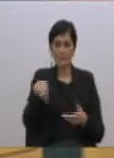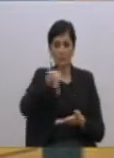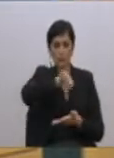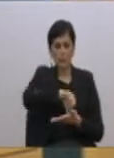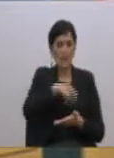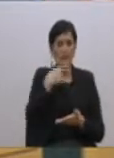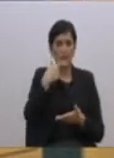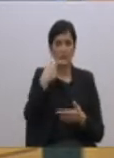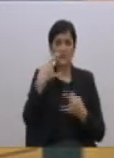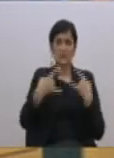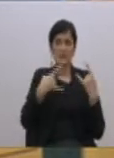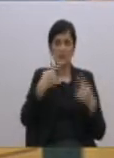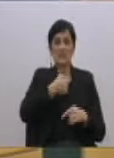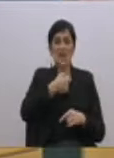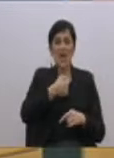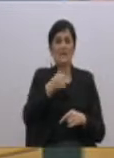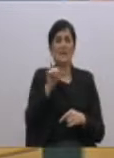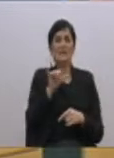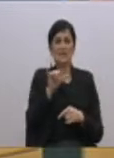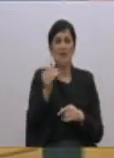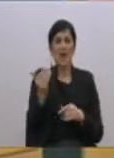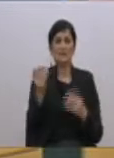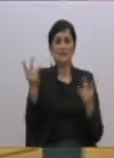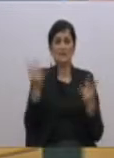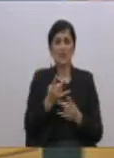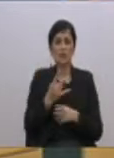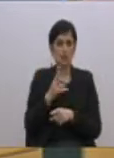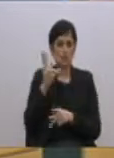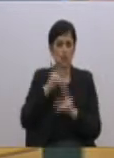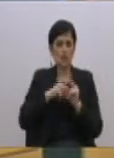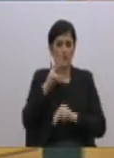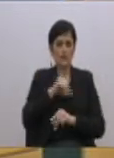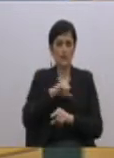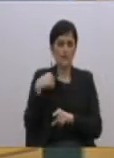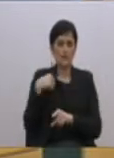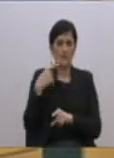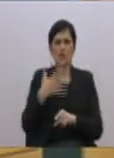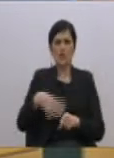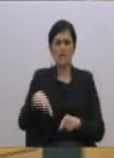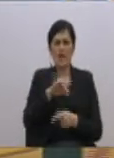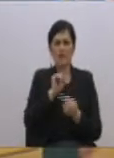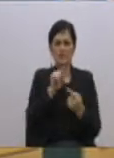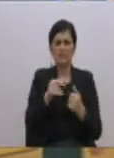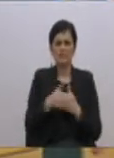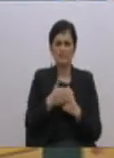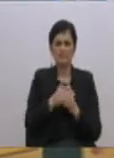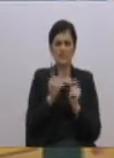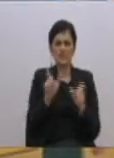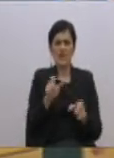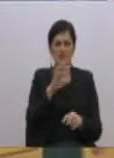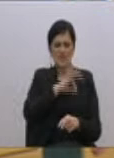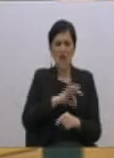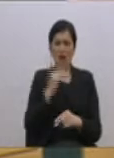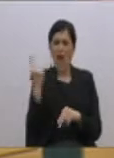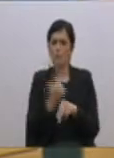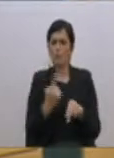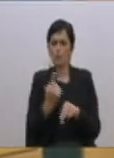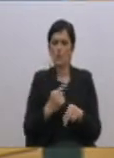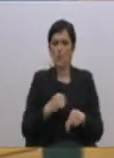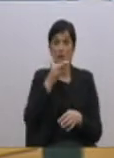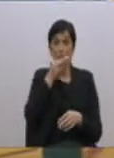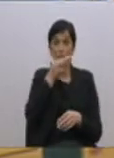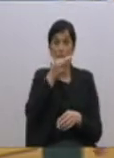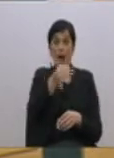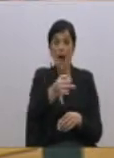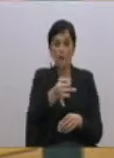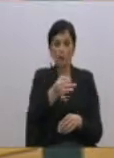და ტელევიზიით მაგალითად სადაც საჭიროდ ჩათვლის და იტყვის, რომ კი ქვეყნის გამოყენებით იმუქრებიან. მე როდესაც